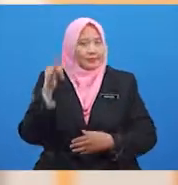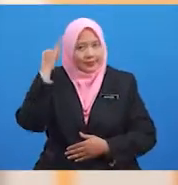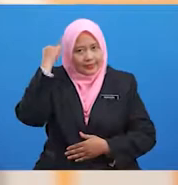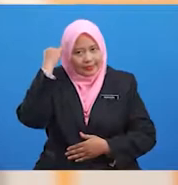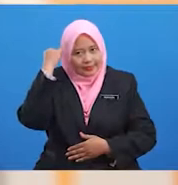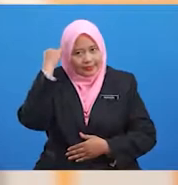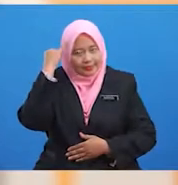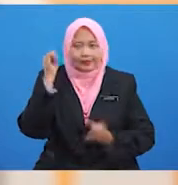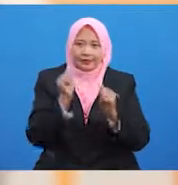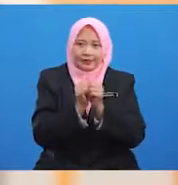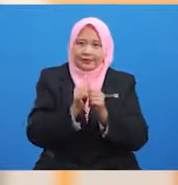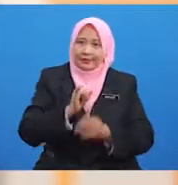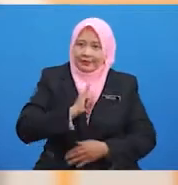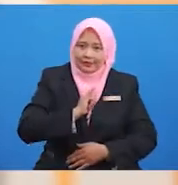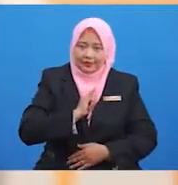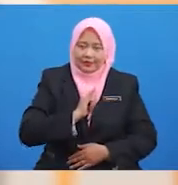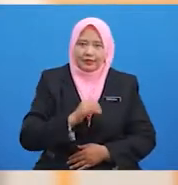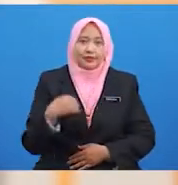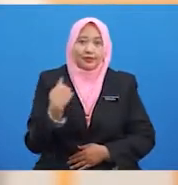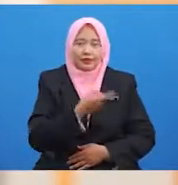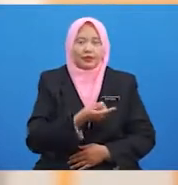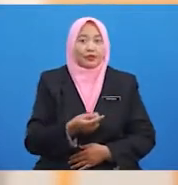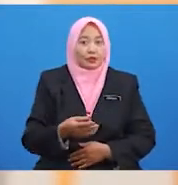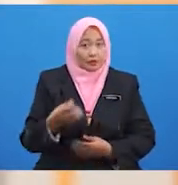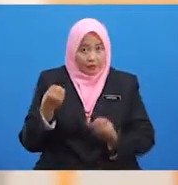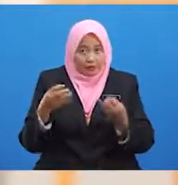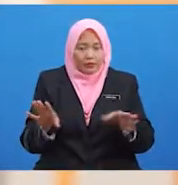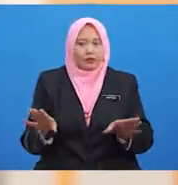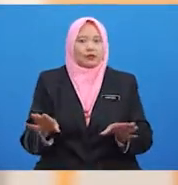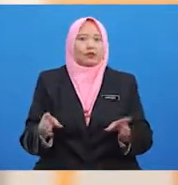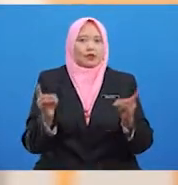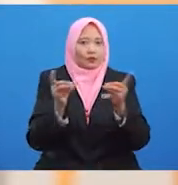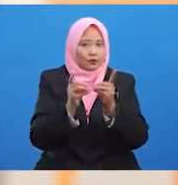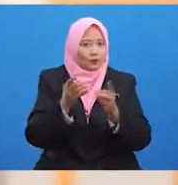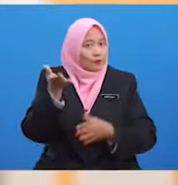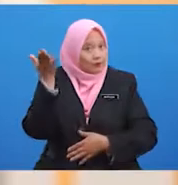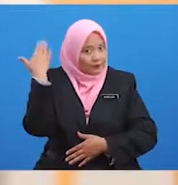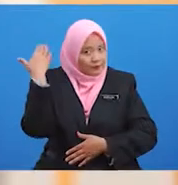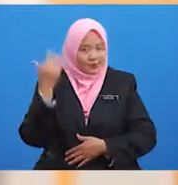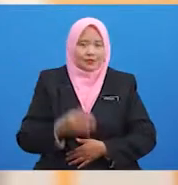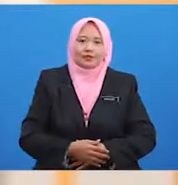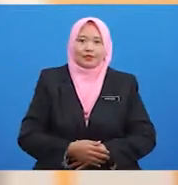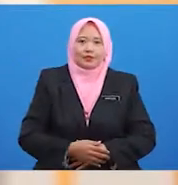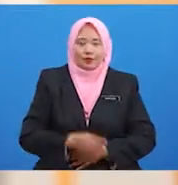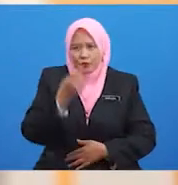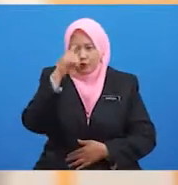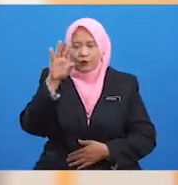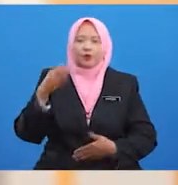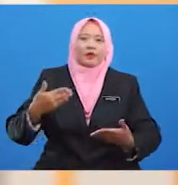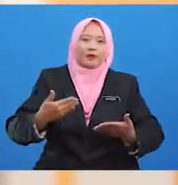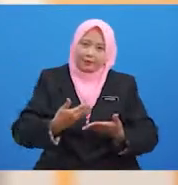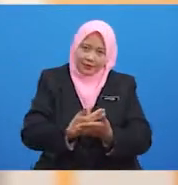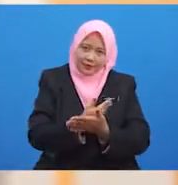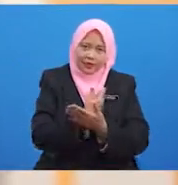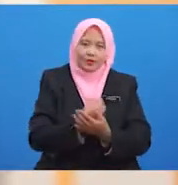dengan cikgu? Kita pernah bersua sewaktu di episod lepas. Untuk yang baru bersama